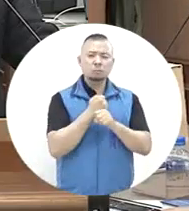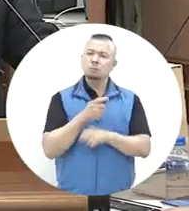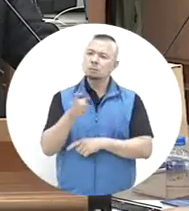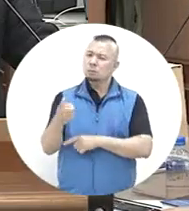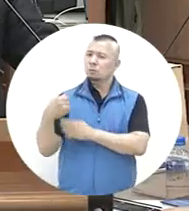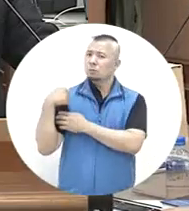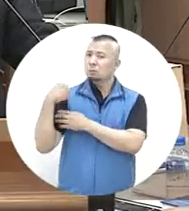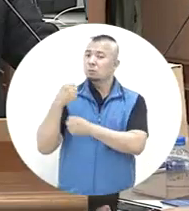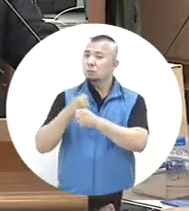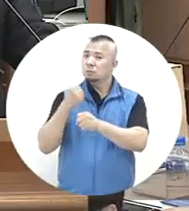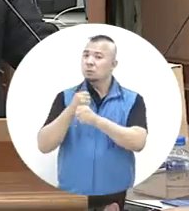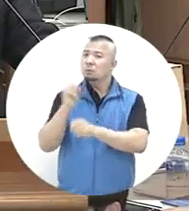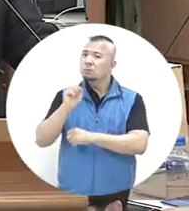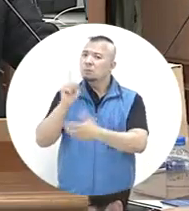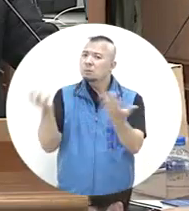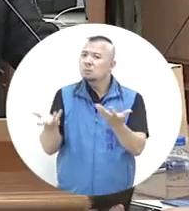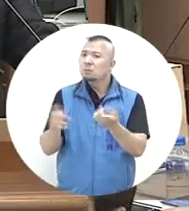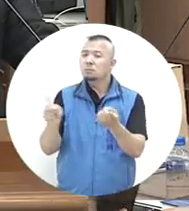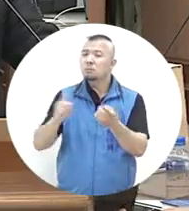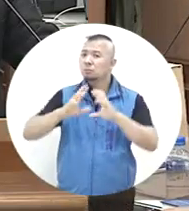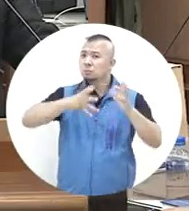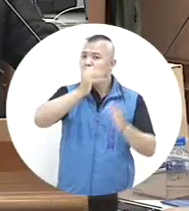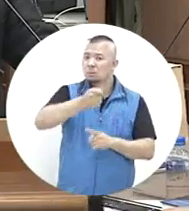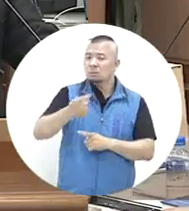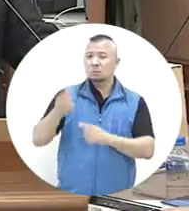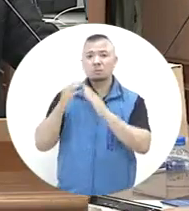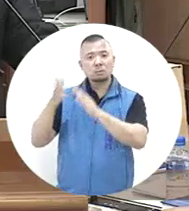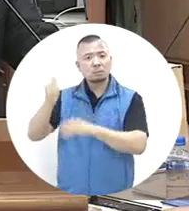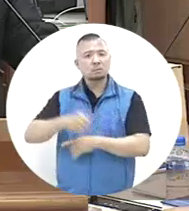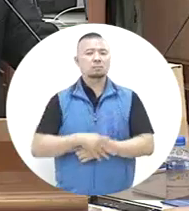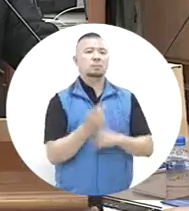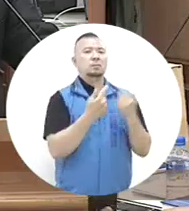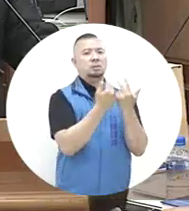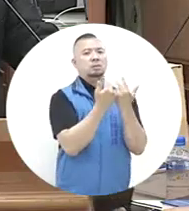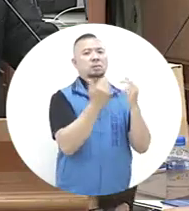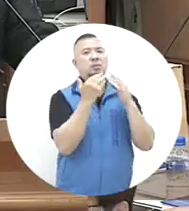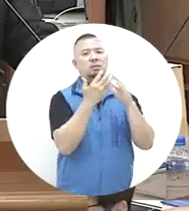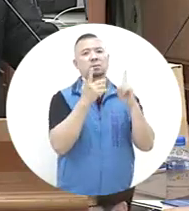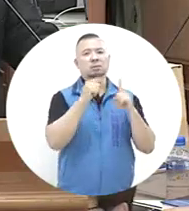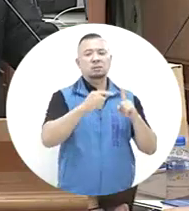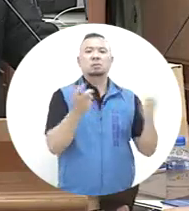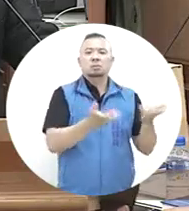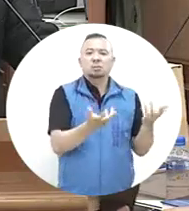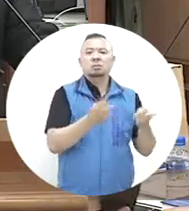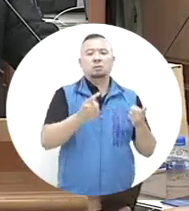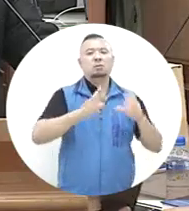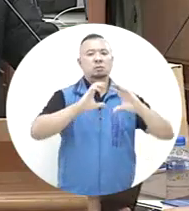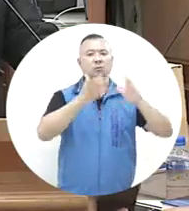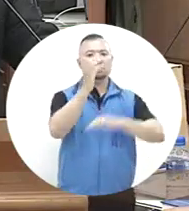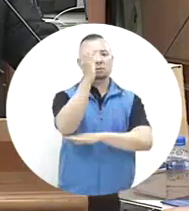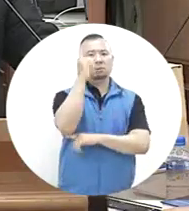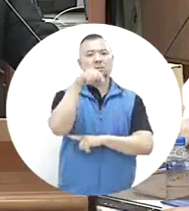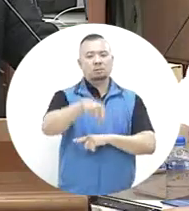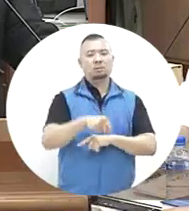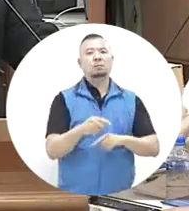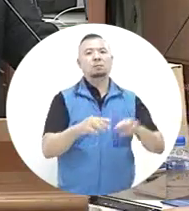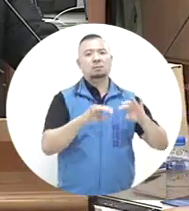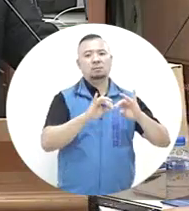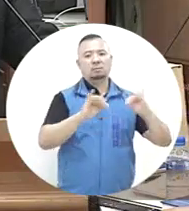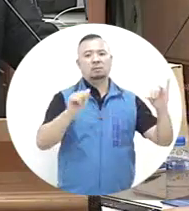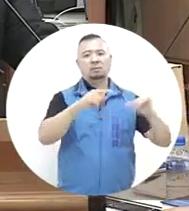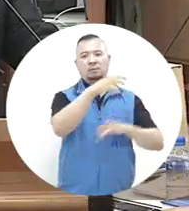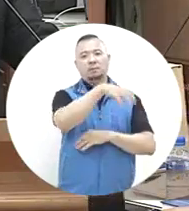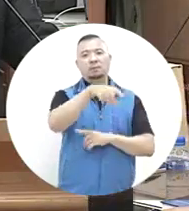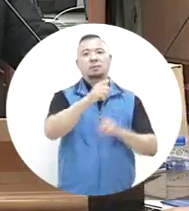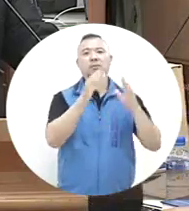总统的事，还是做市长的事？ 新北市的大小事都是国政，也是地方事。 还不错